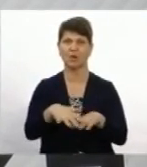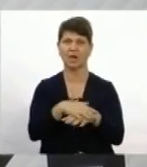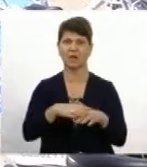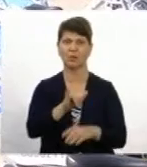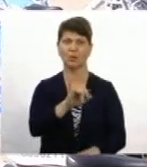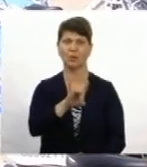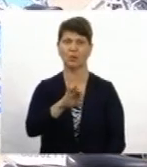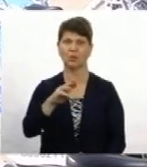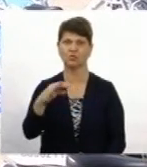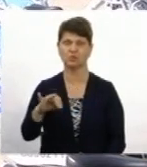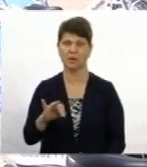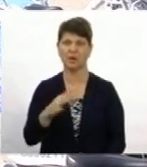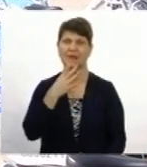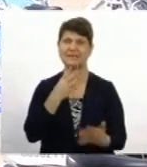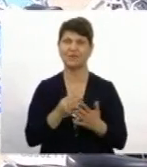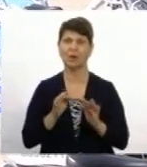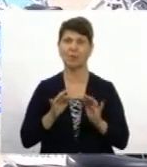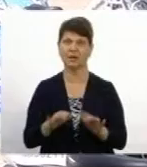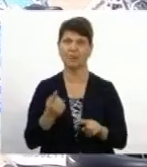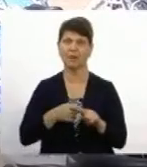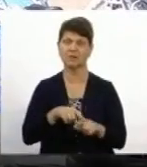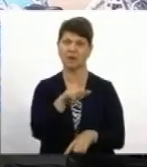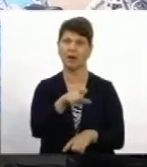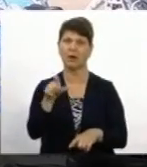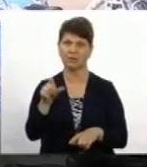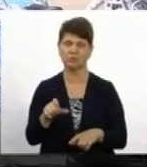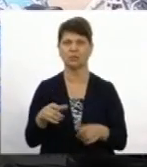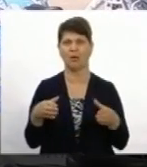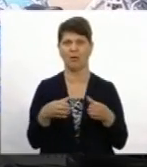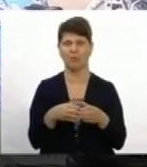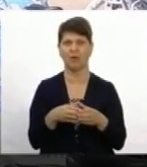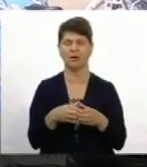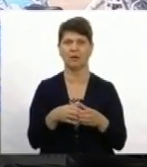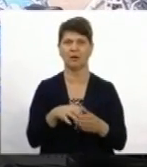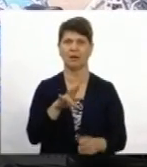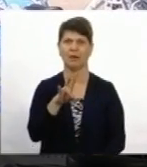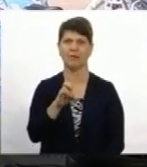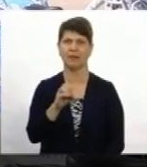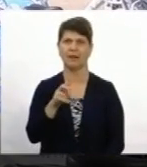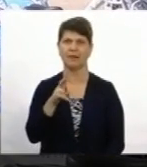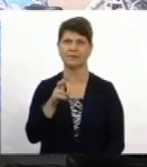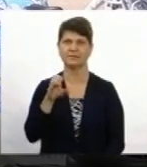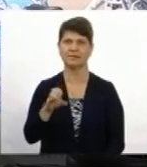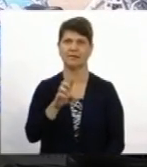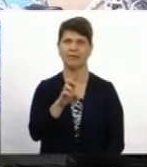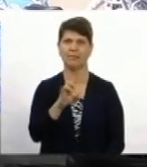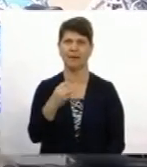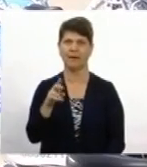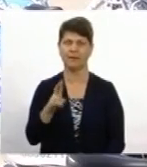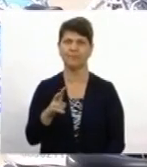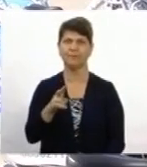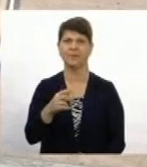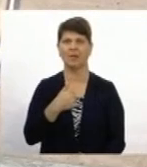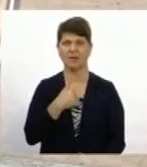«Урожай». Своїми діями ці люди підставили компанію «Nexback» за незаконне інкримінуючи